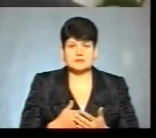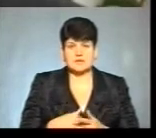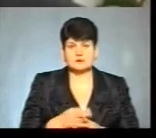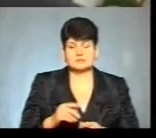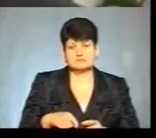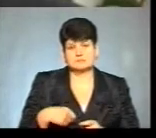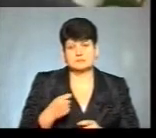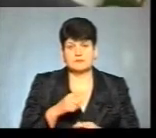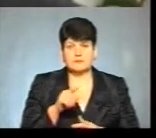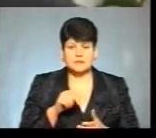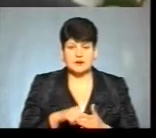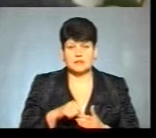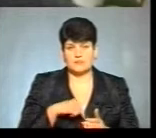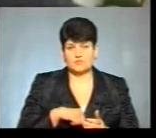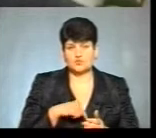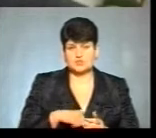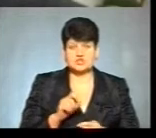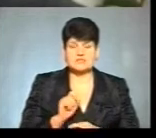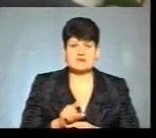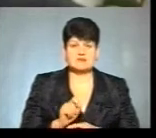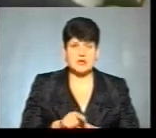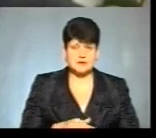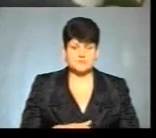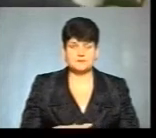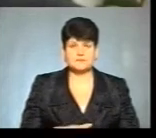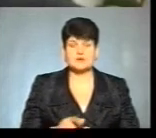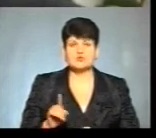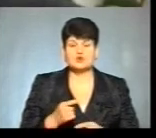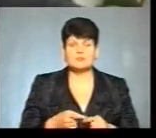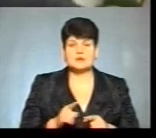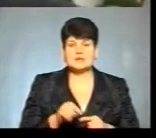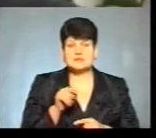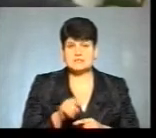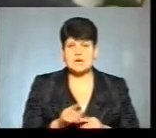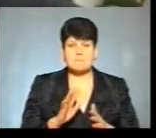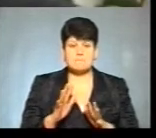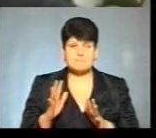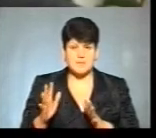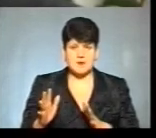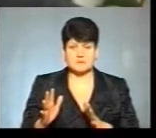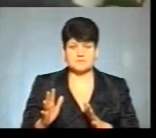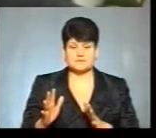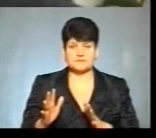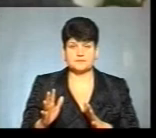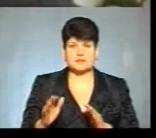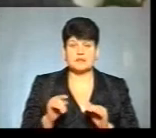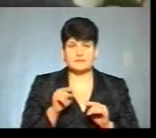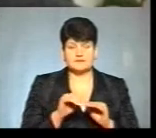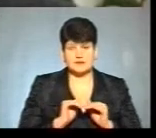ставлю таке внутрішнє завдання, щоб цей парк вивести на той рівень, на цей самий рівень,